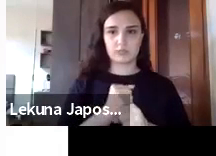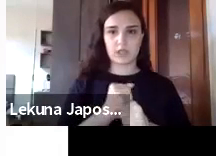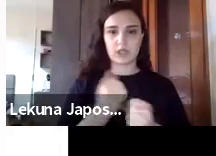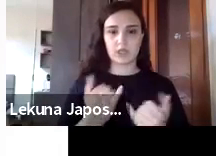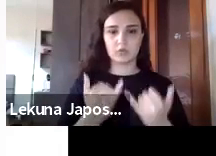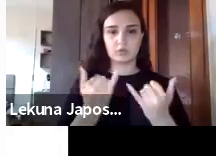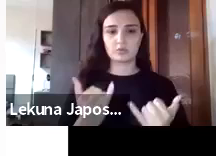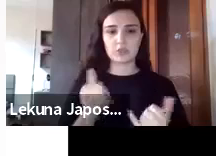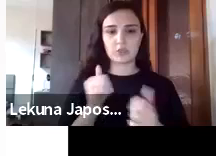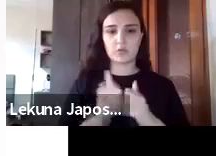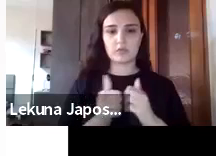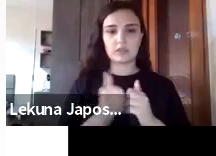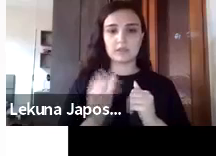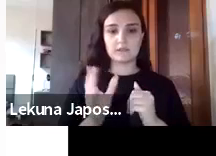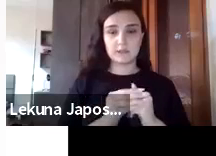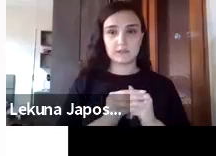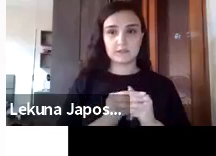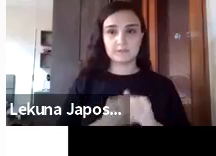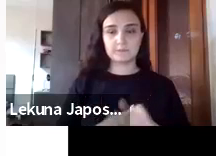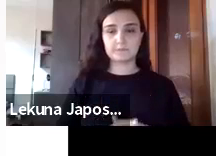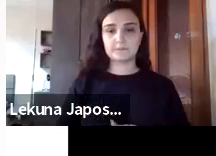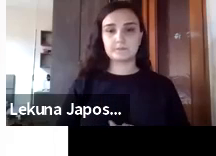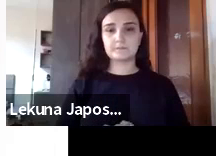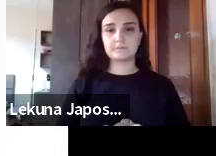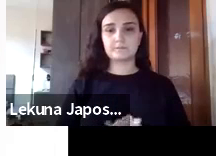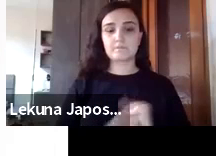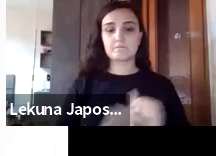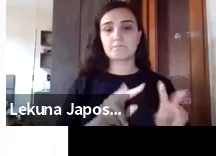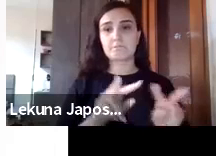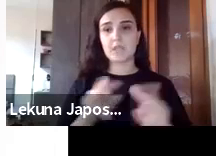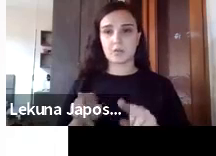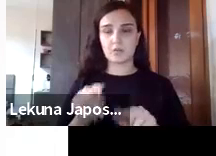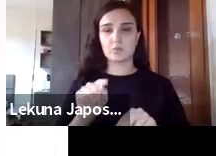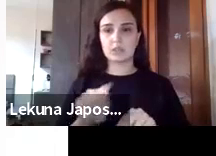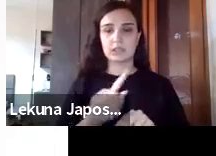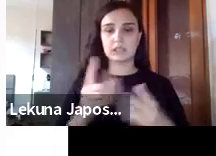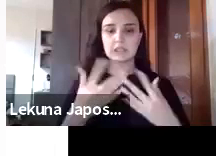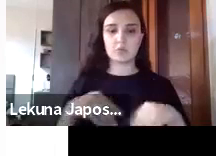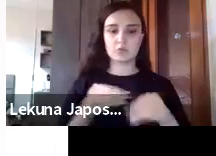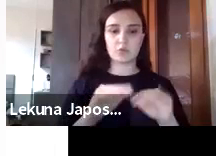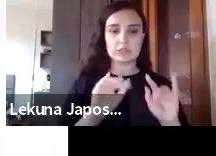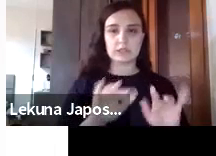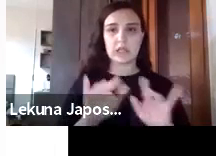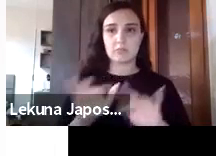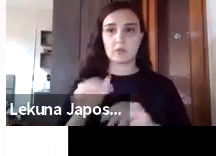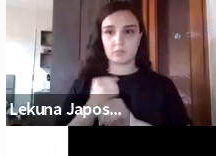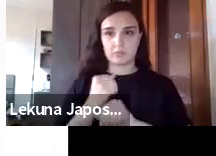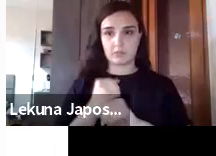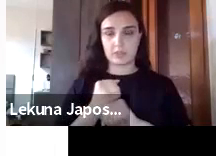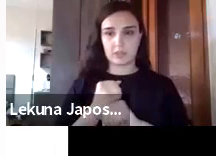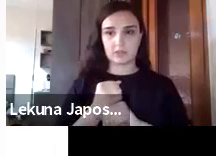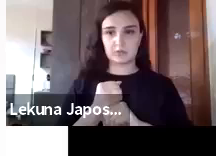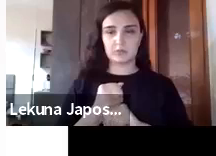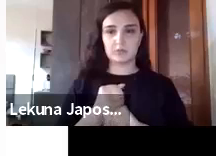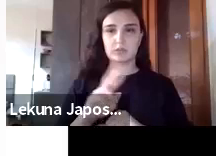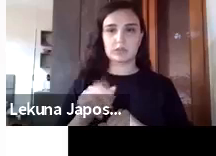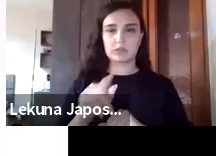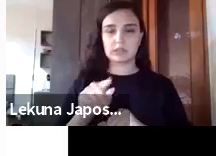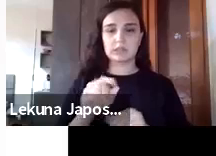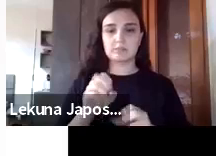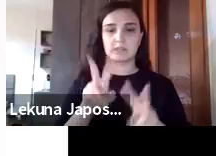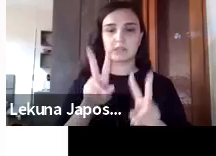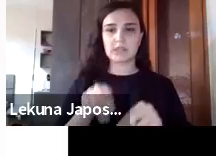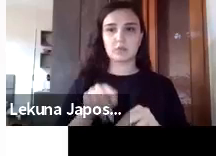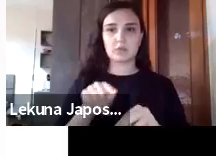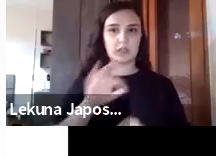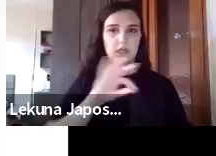გააკეთოს, ხო, ამ ყოველივესი პარალელურ რეჟიმში გარკვეული საოჯახო საქმიანობები არის და მიზანმიმართულად